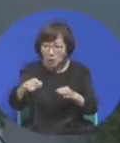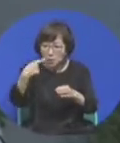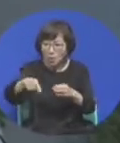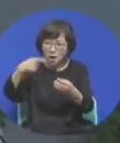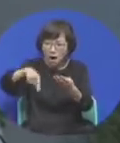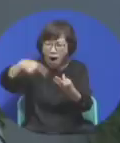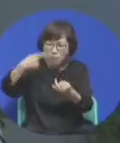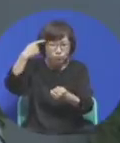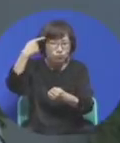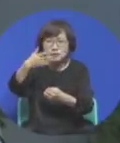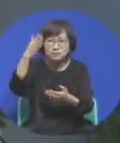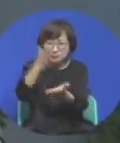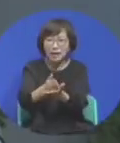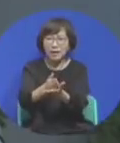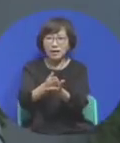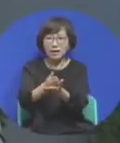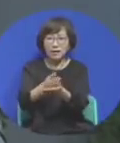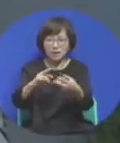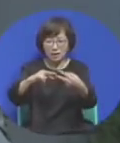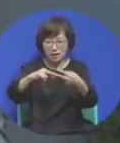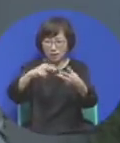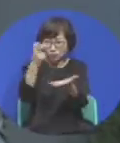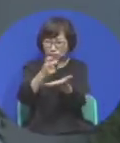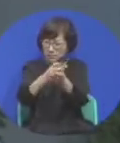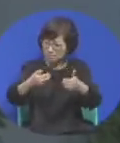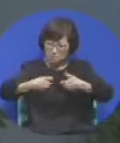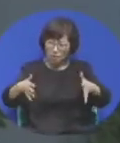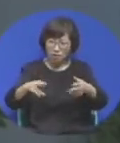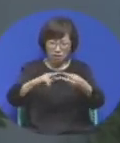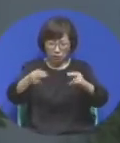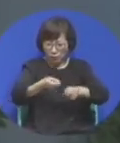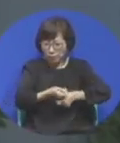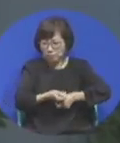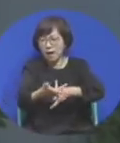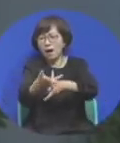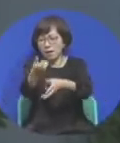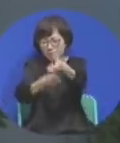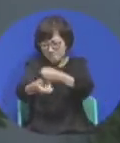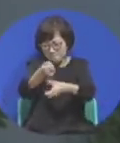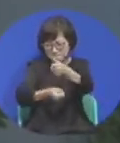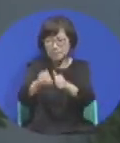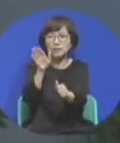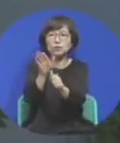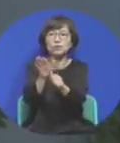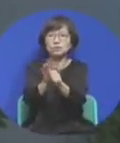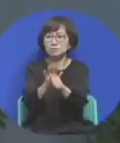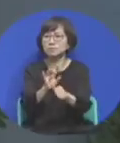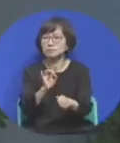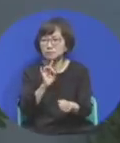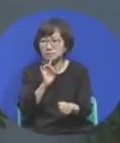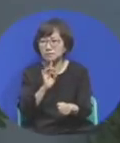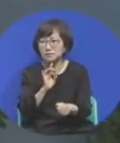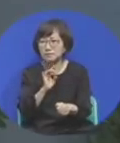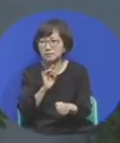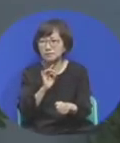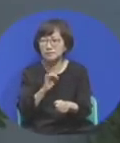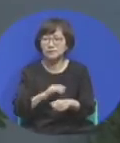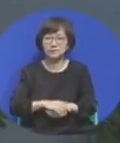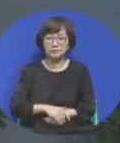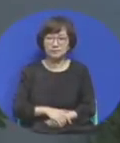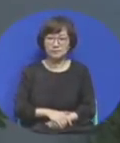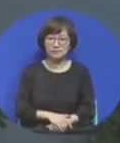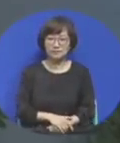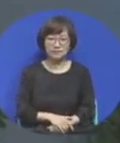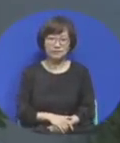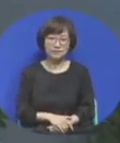겁니다. You don't need ethics where you ask that child, how did you fall into that pit? You just need to bring them out. That's what this is saying. 참 안타깝다. So it's